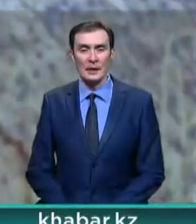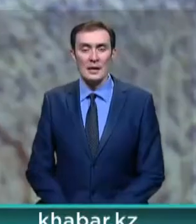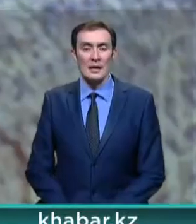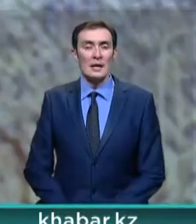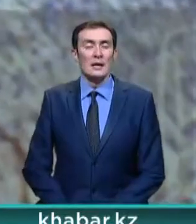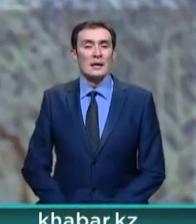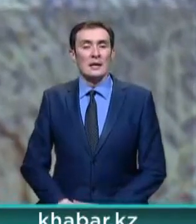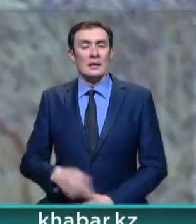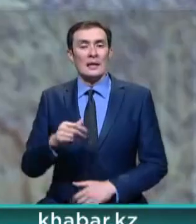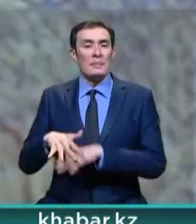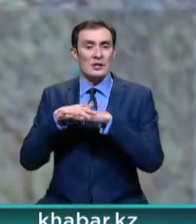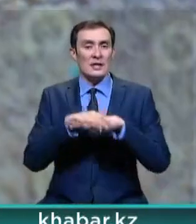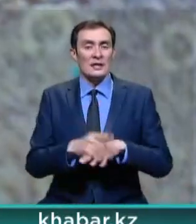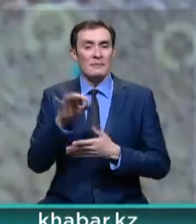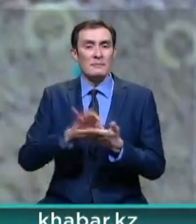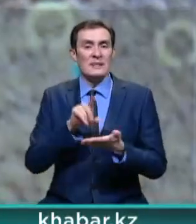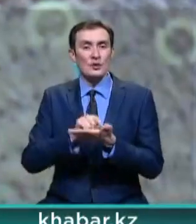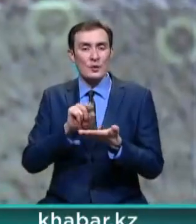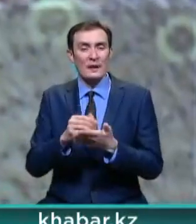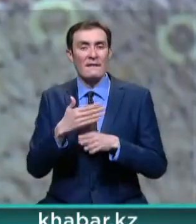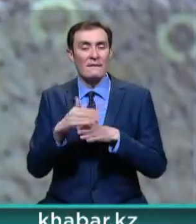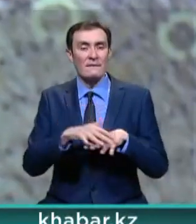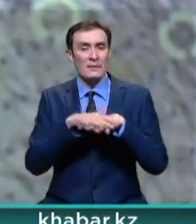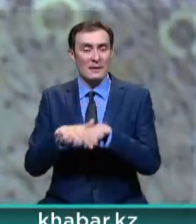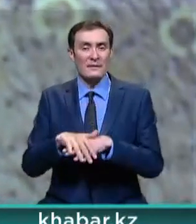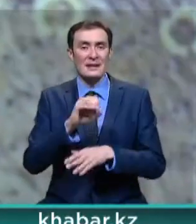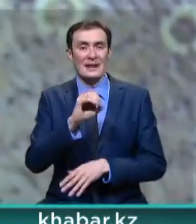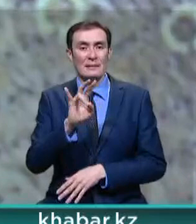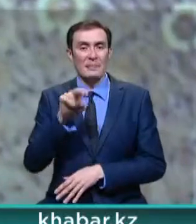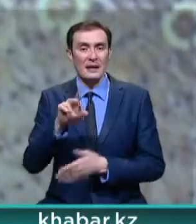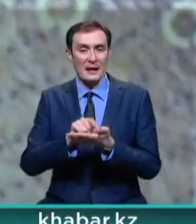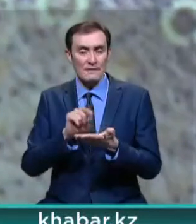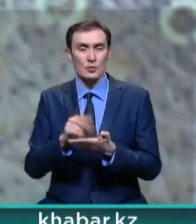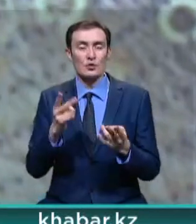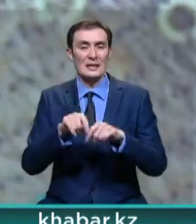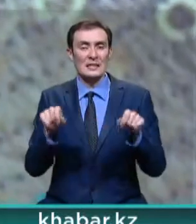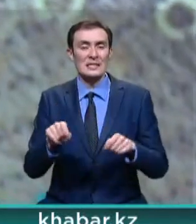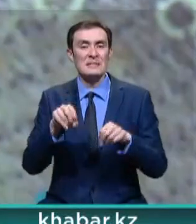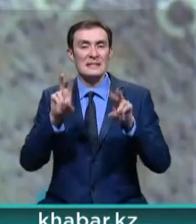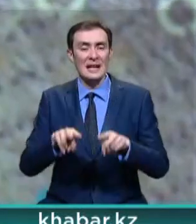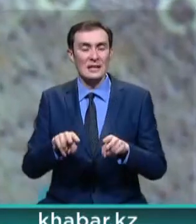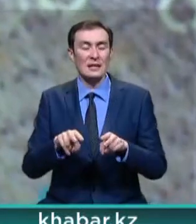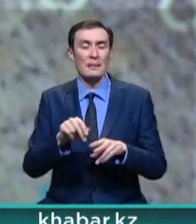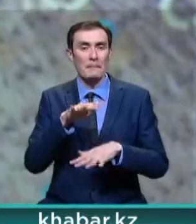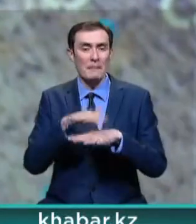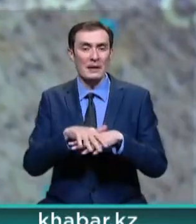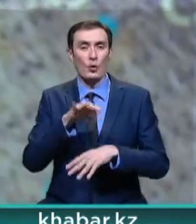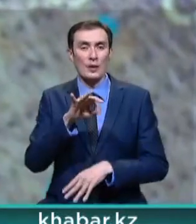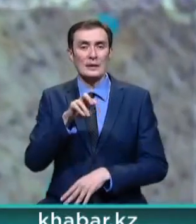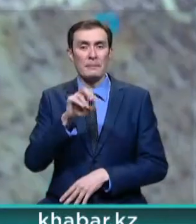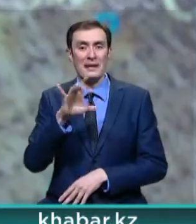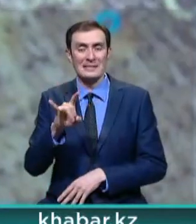Для перечисления единовременных пенсионных выплат из ЕНПФ необходимо открыть специальный текущий счет в Отбасыбанк. Об